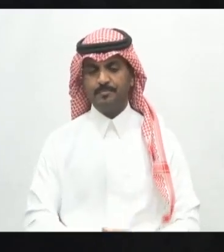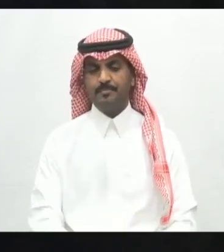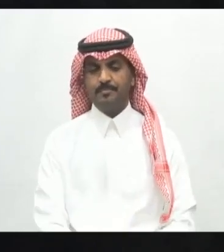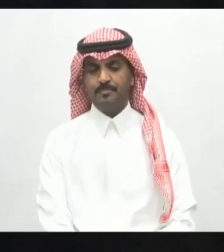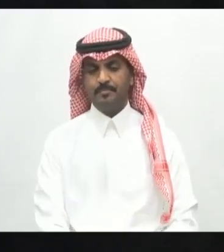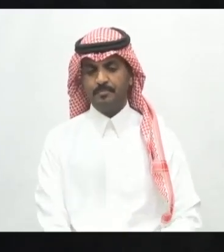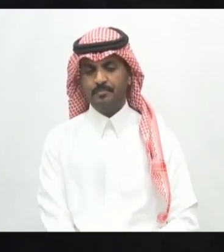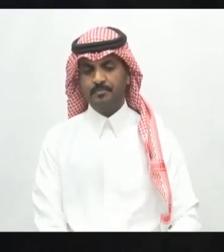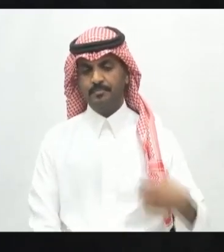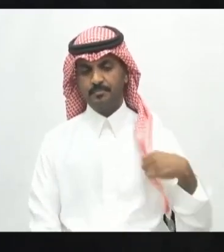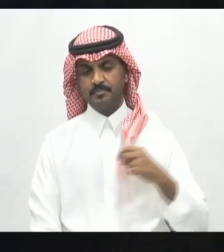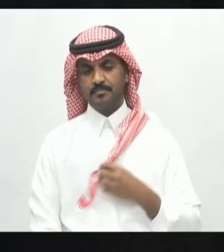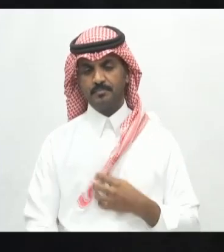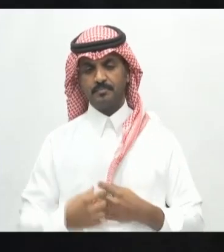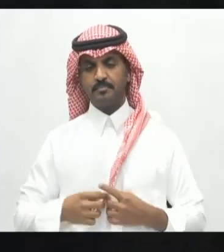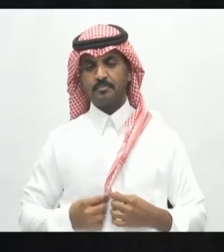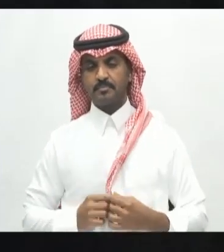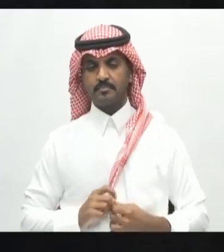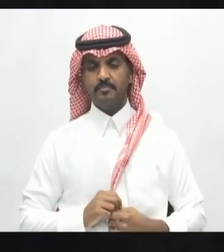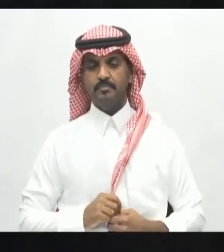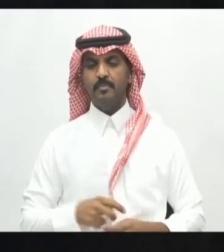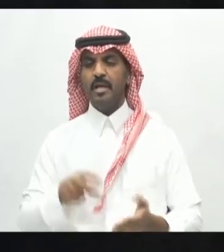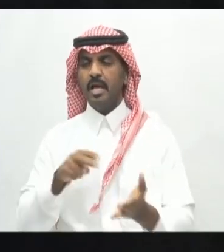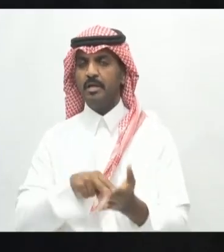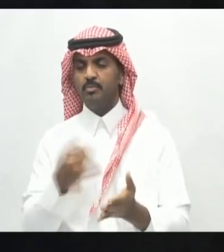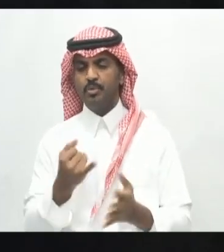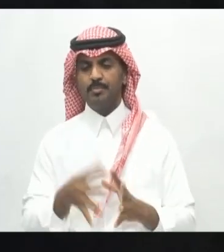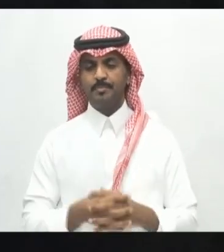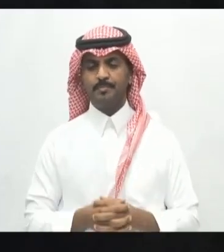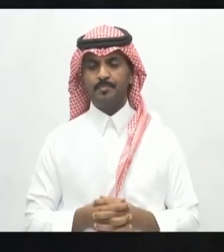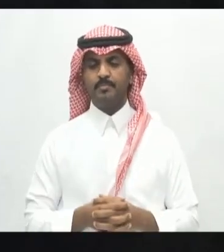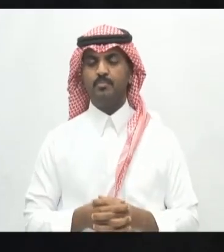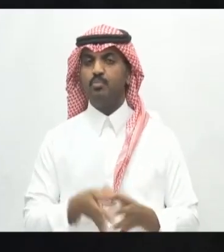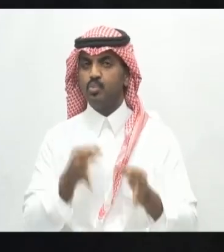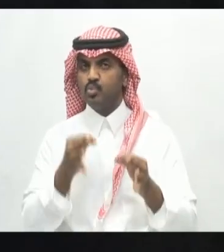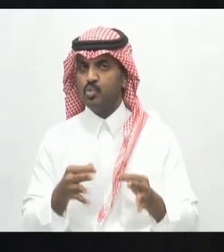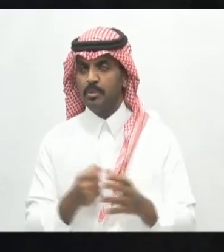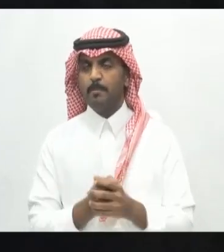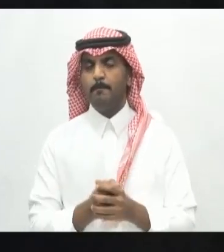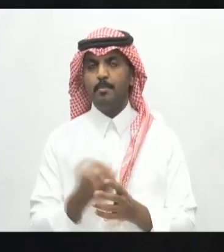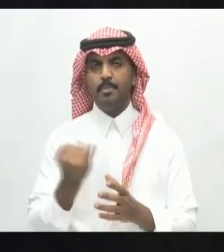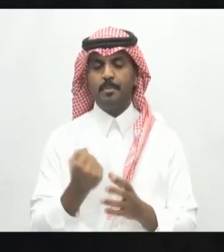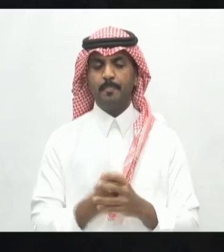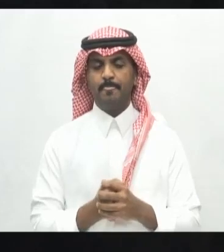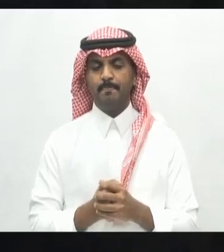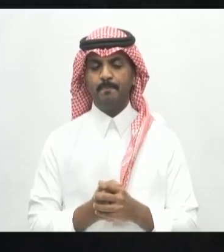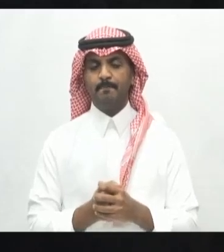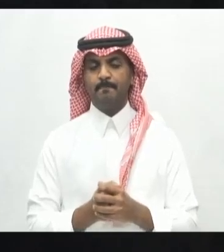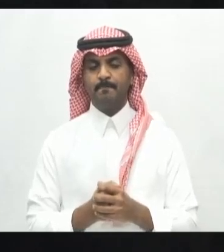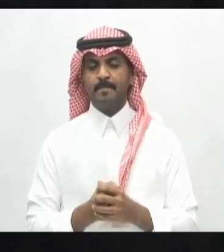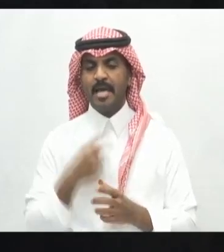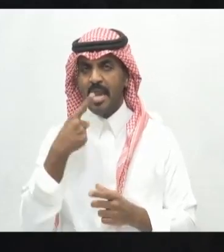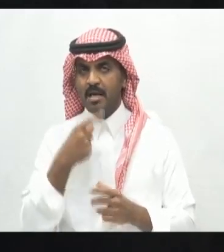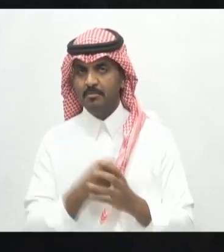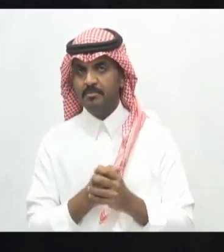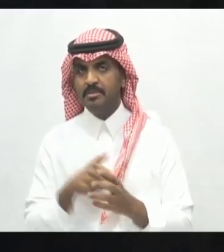ايها الطلاب والطالبات الى هذه القاعده المهمه قاعده اصوليه متعلقه بالنهي وهي محل كلام